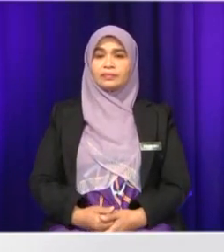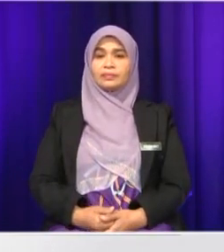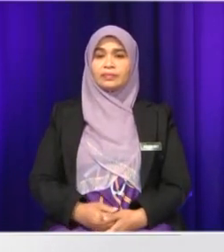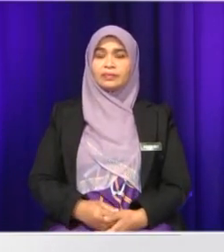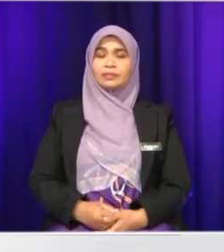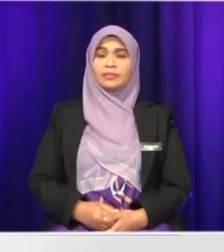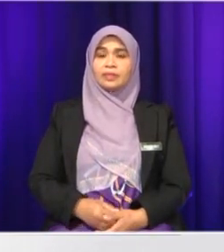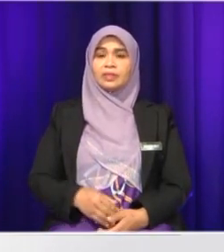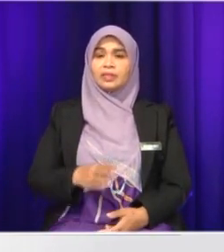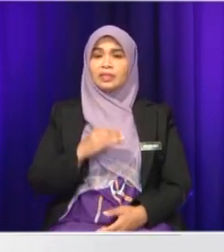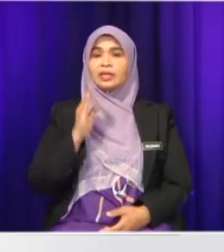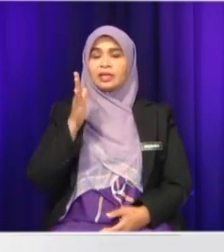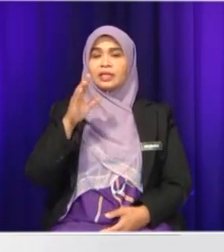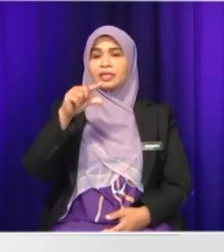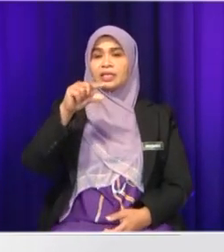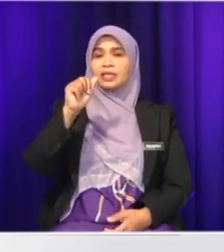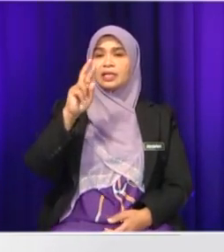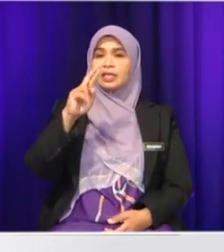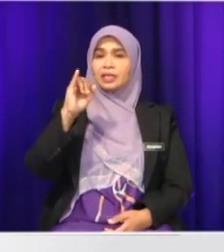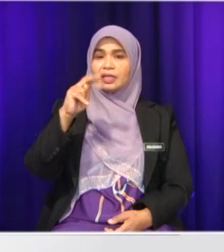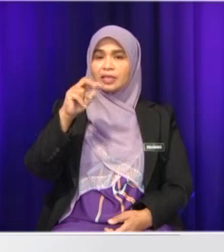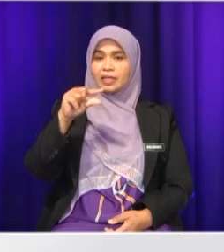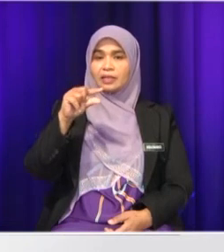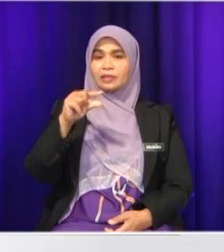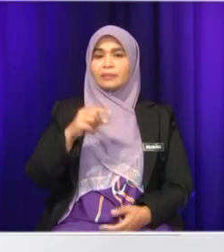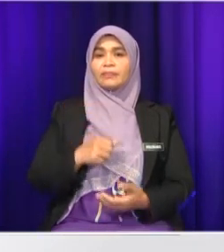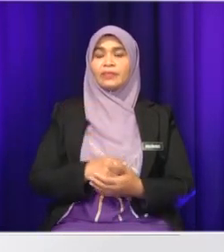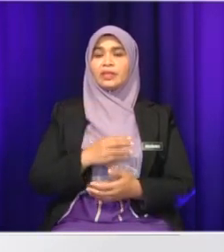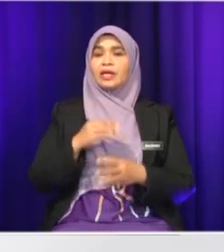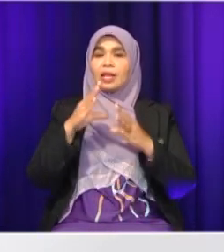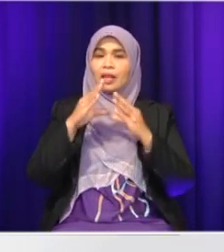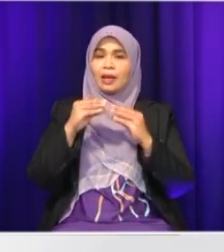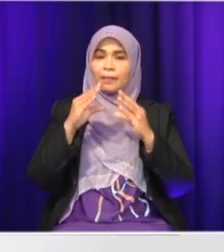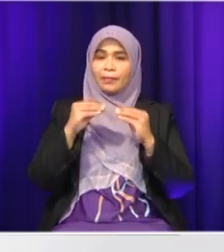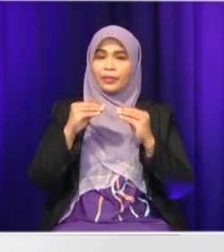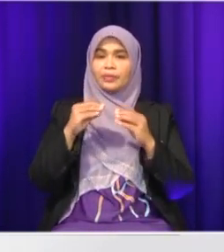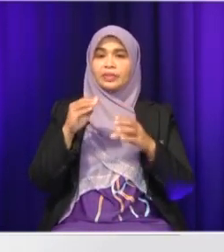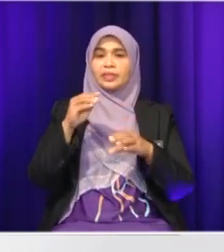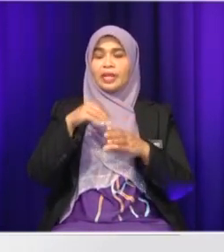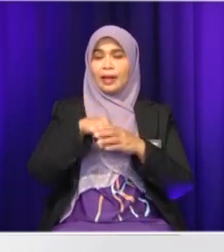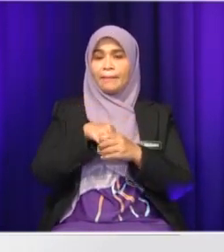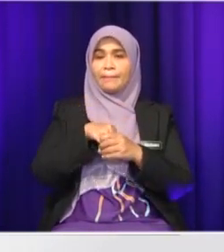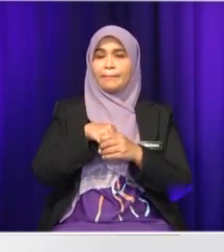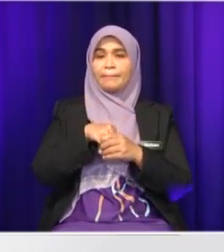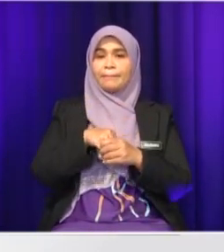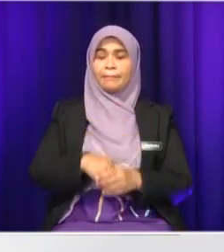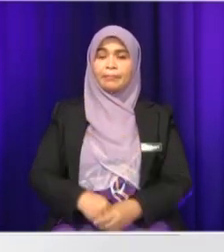jadi dia akan garing garing sedikitlah lembut di dalam garing di luar